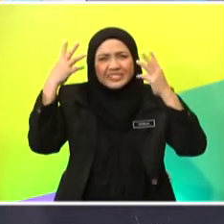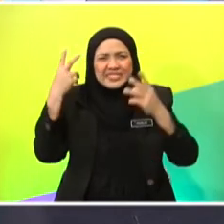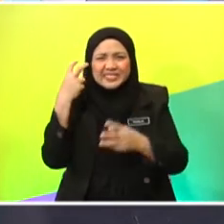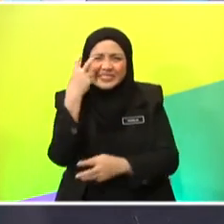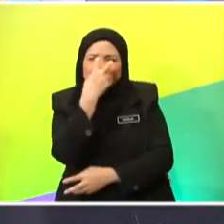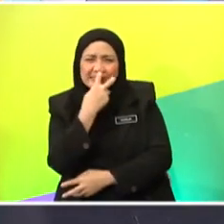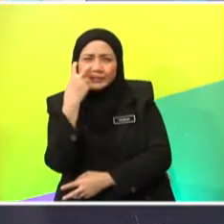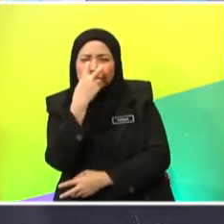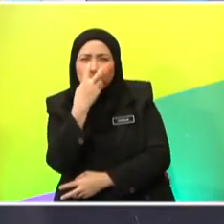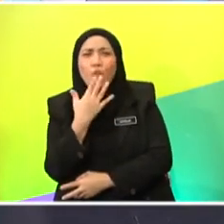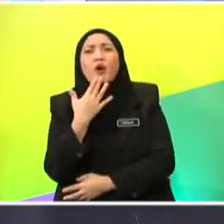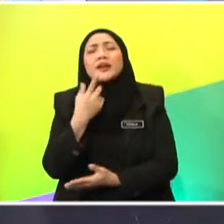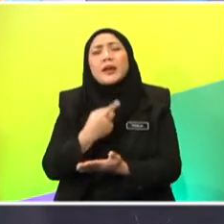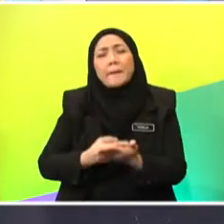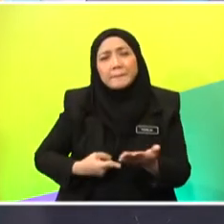Nenekku